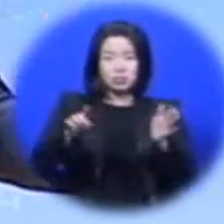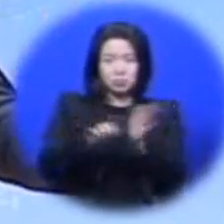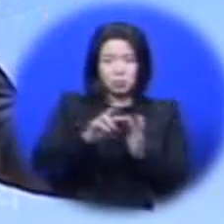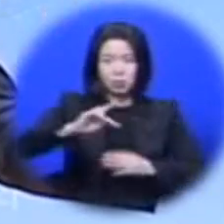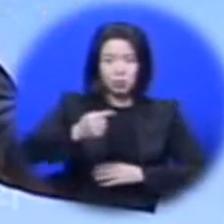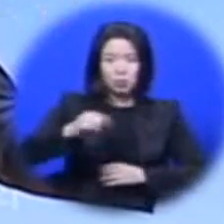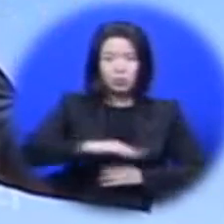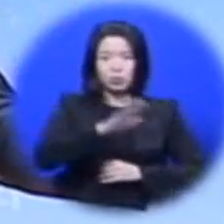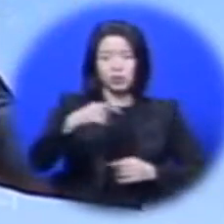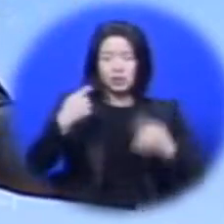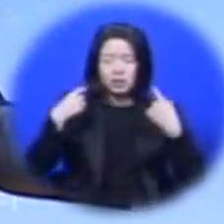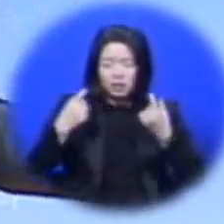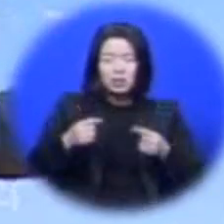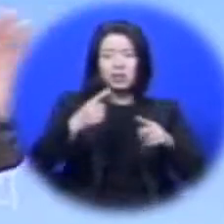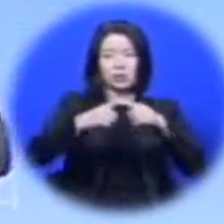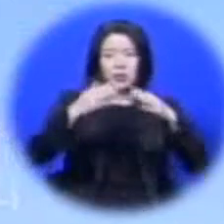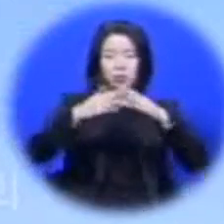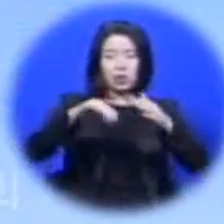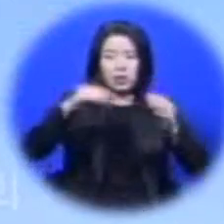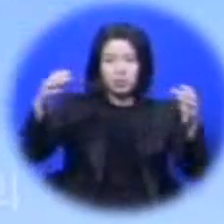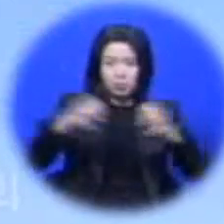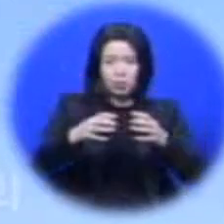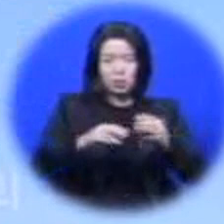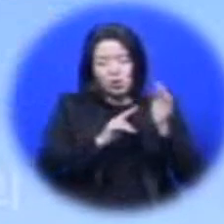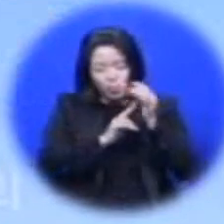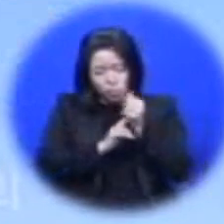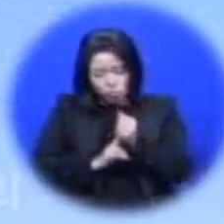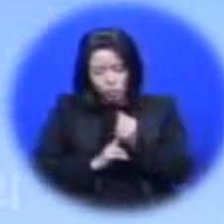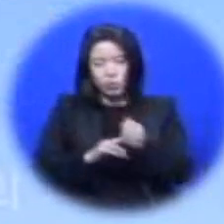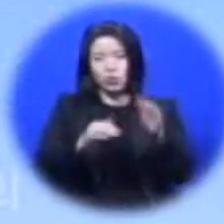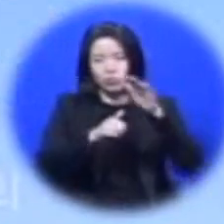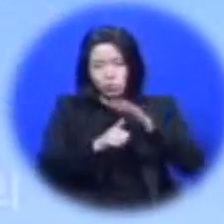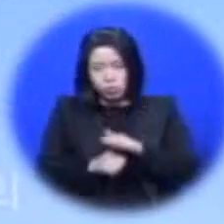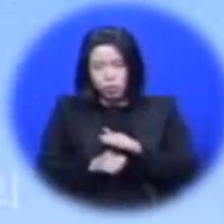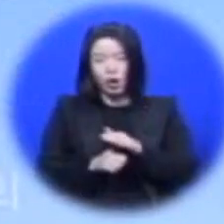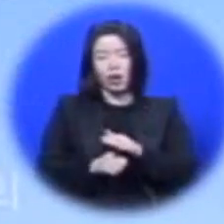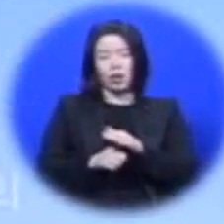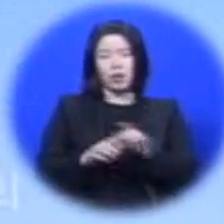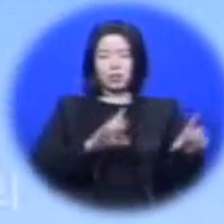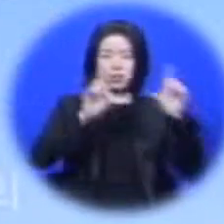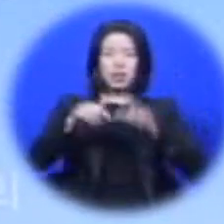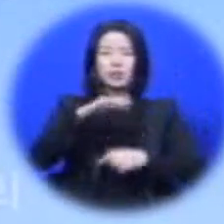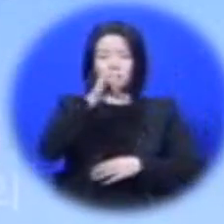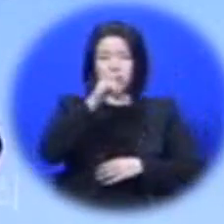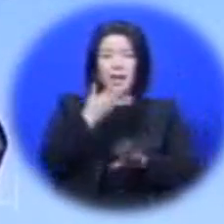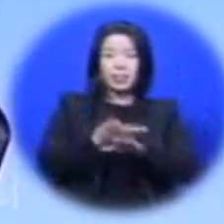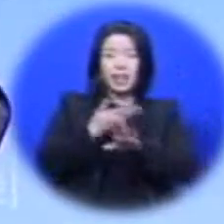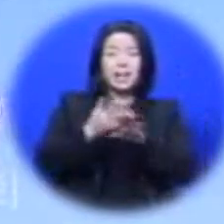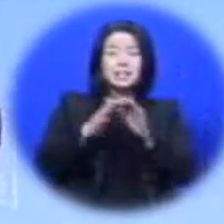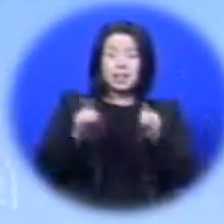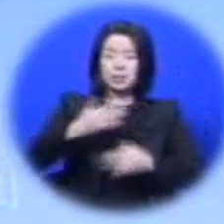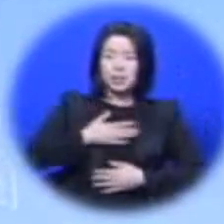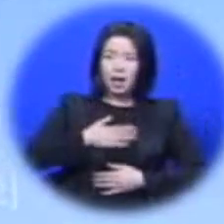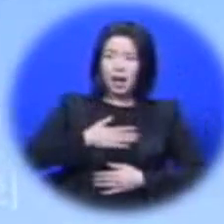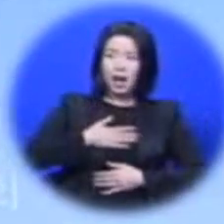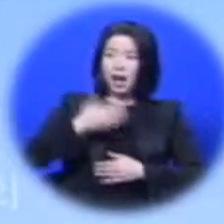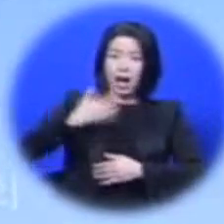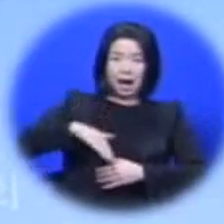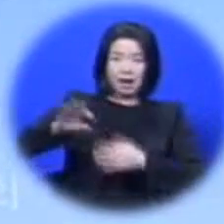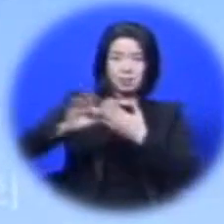여전히 교회에 모여서 숨기고 누르고 감추고 삽니다. 다른 사람이 나를 알면 큰일